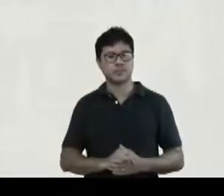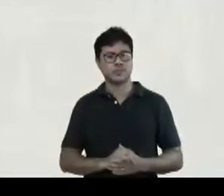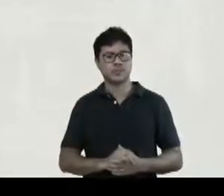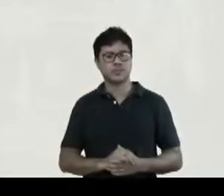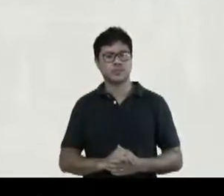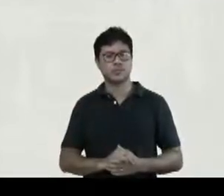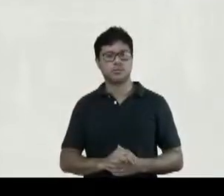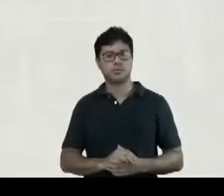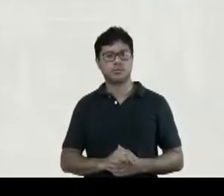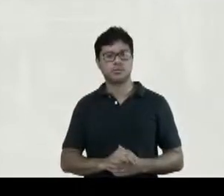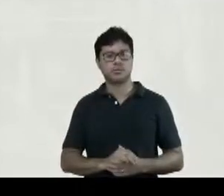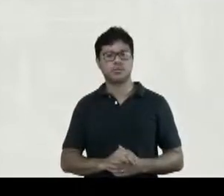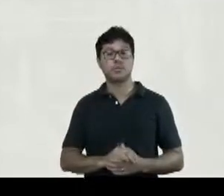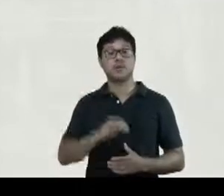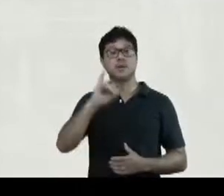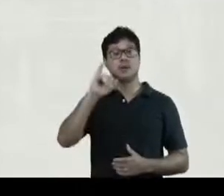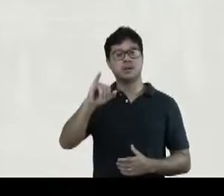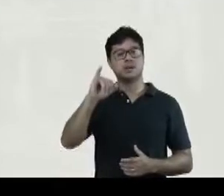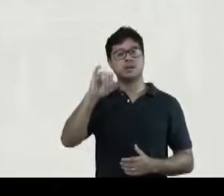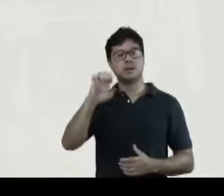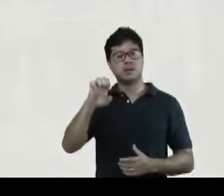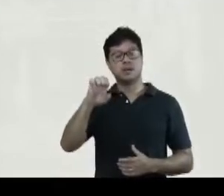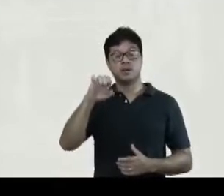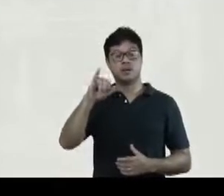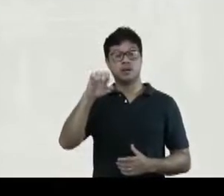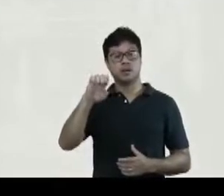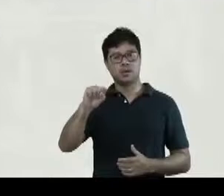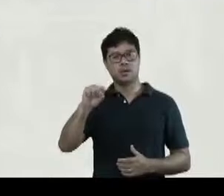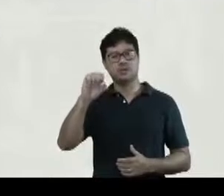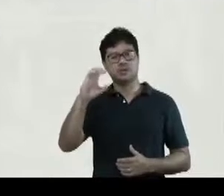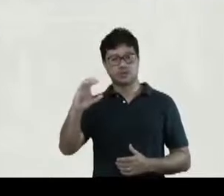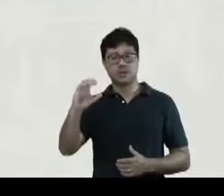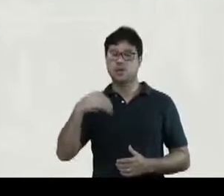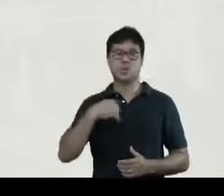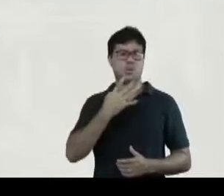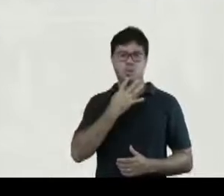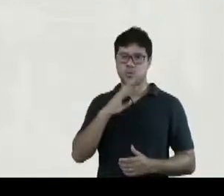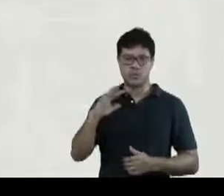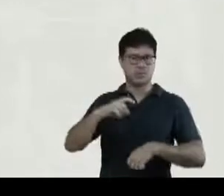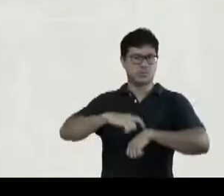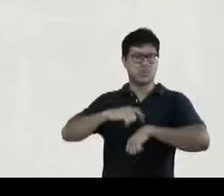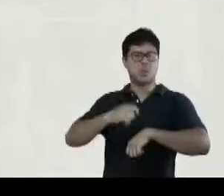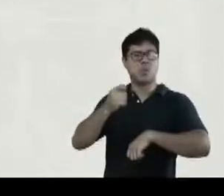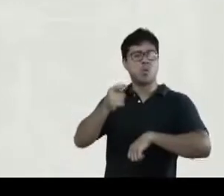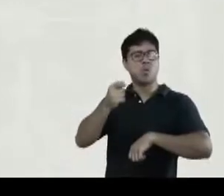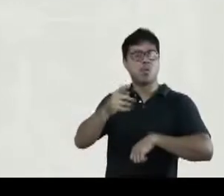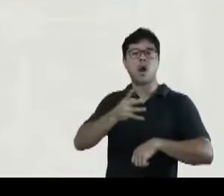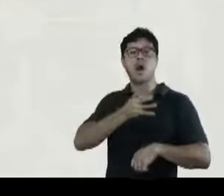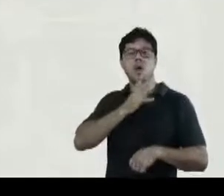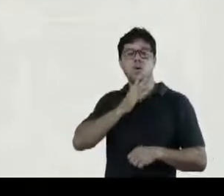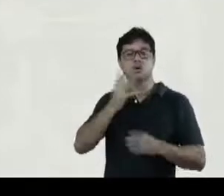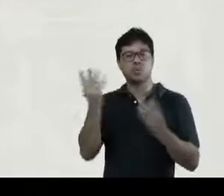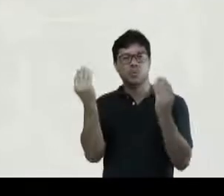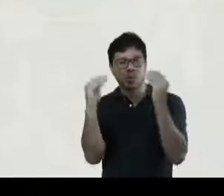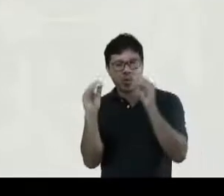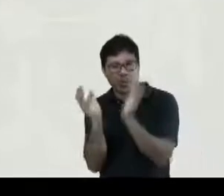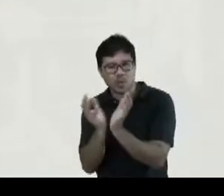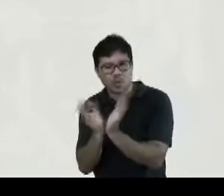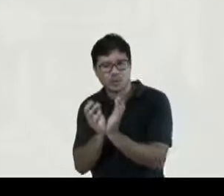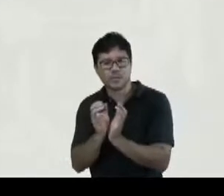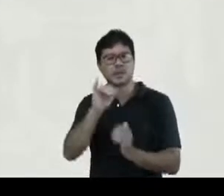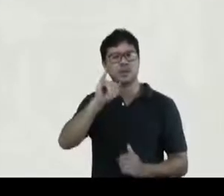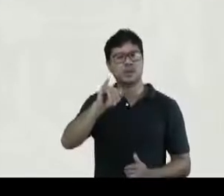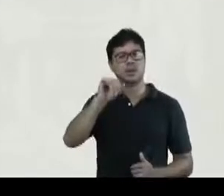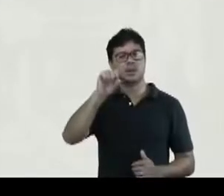unbekannte ISCI für Sammlungen, eine ISII für Exemplare. Und wir